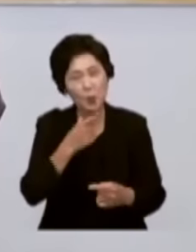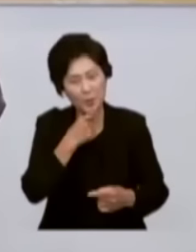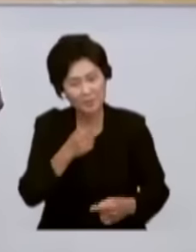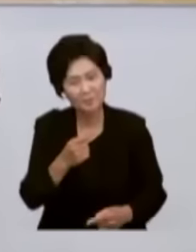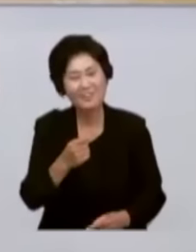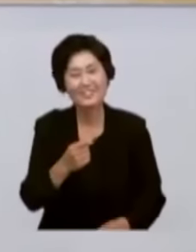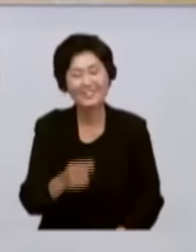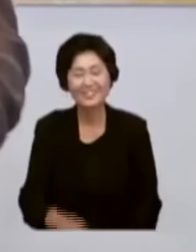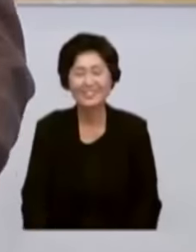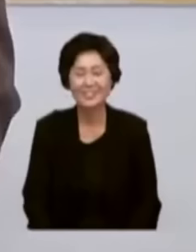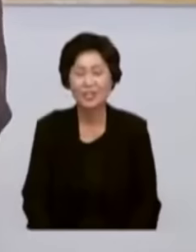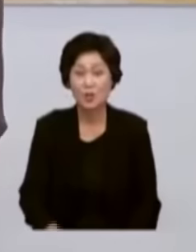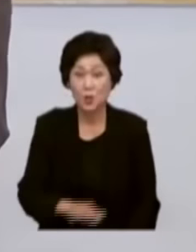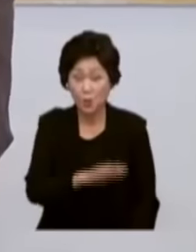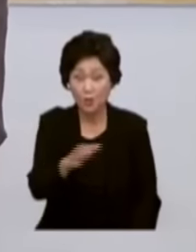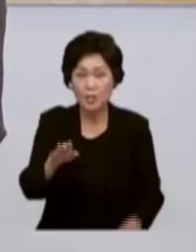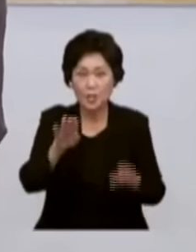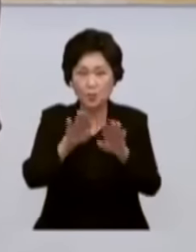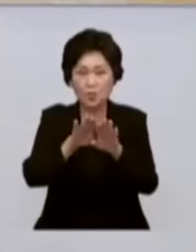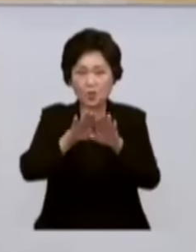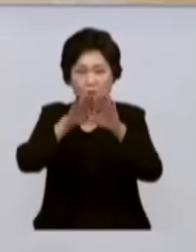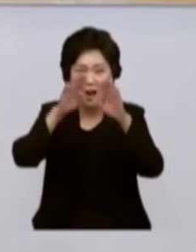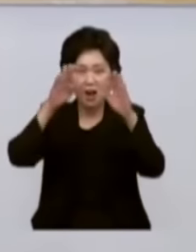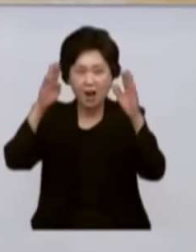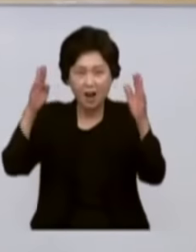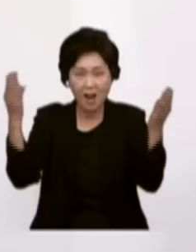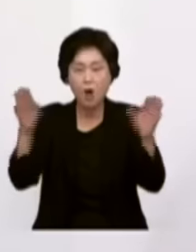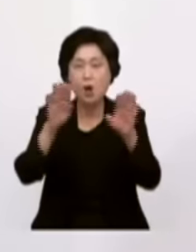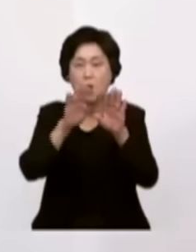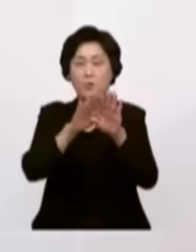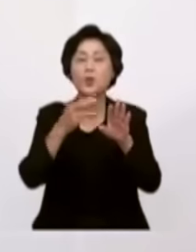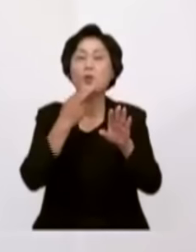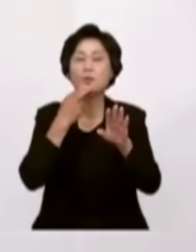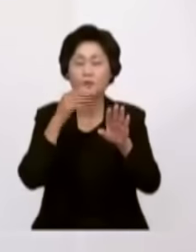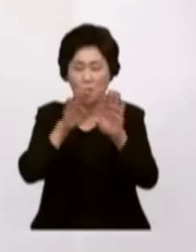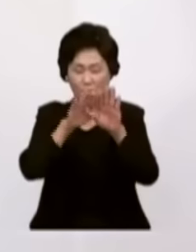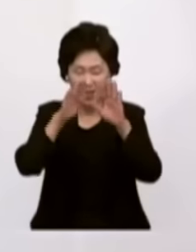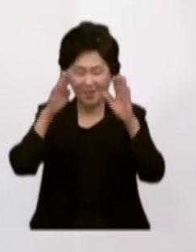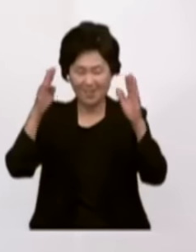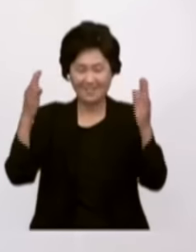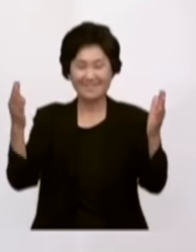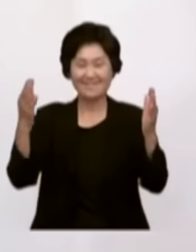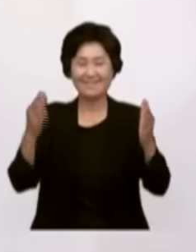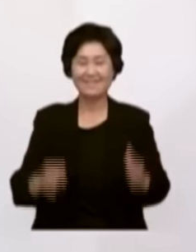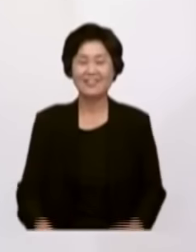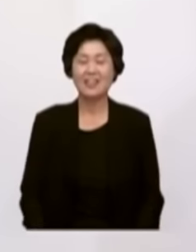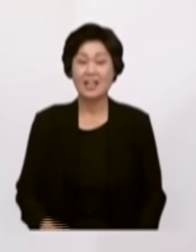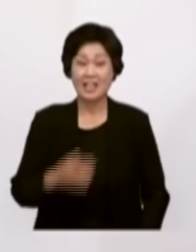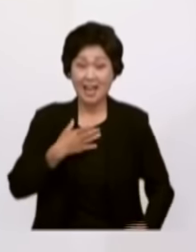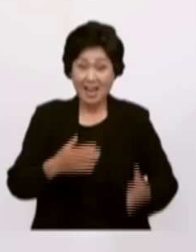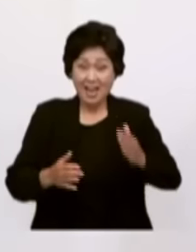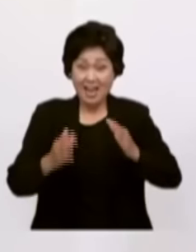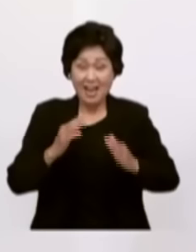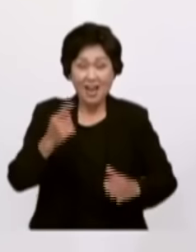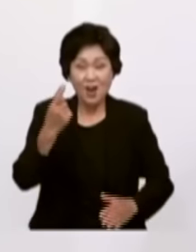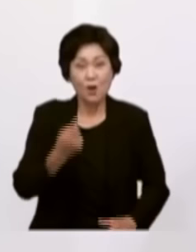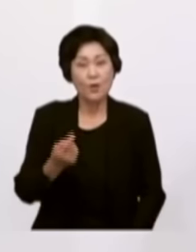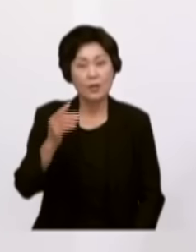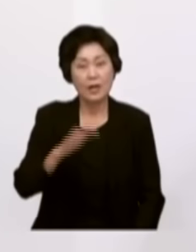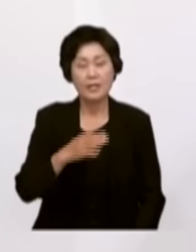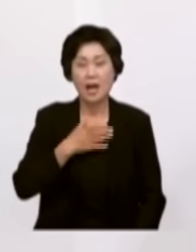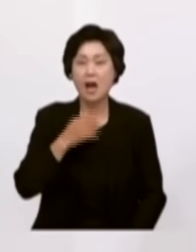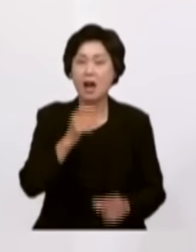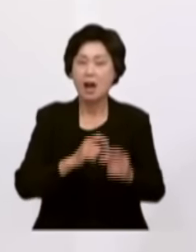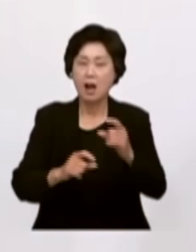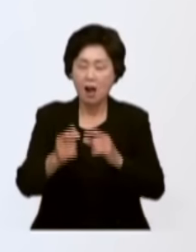네. 진짜 내, 우리는 대문도 없어. 내가 아무나 들어와도 돼. 19년 만에 나왔다가 딱 이제 가려고 그러니까 내가 더 열심히 교회 다녀야